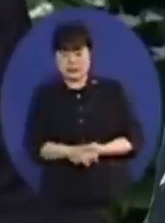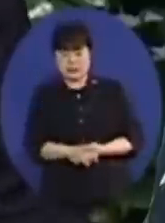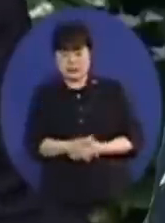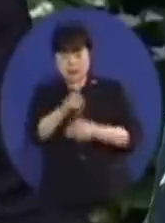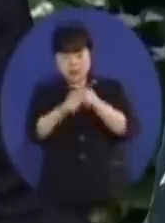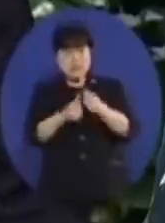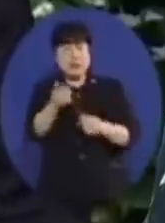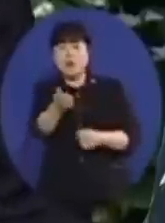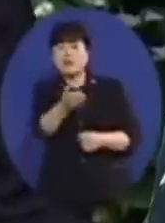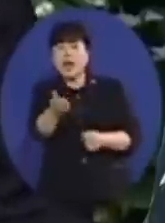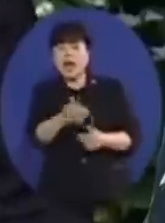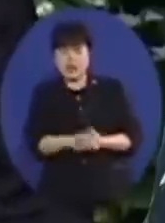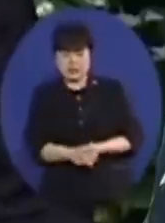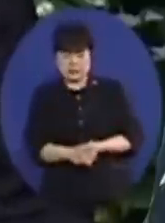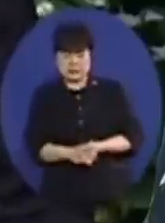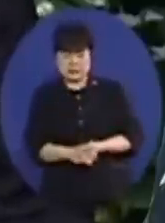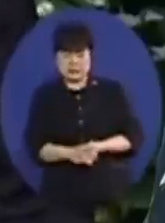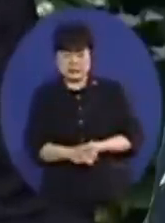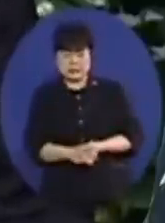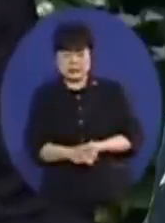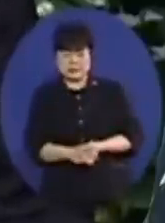하나님이 없다는데